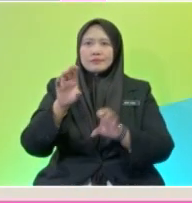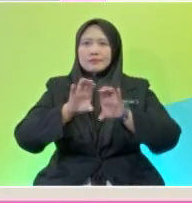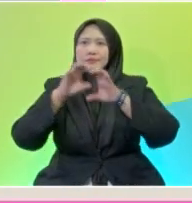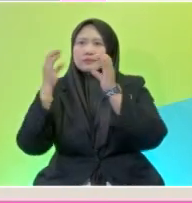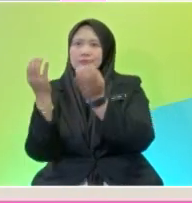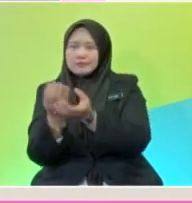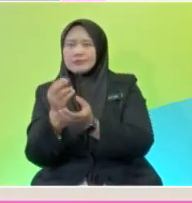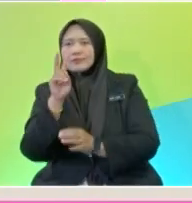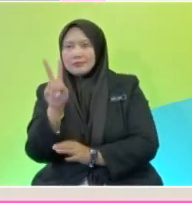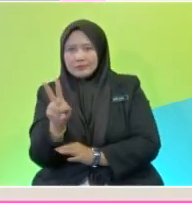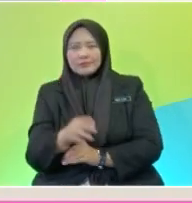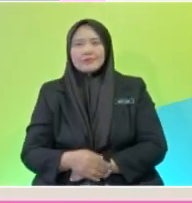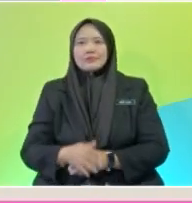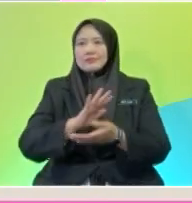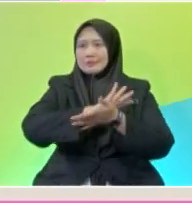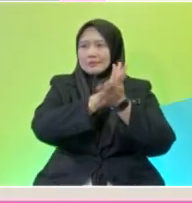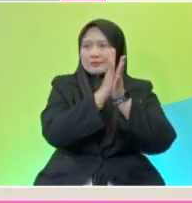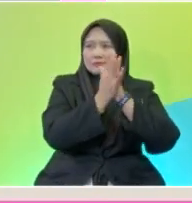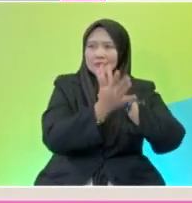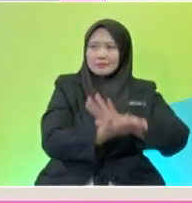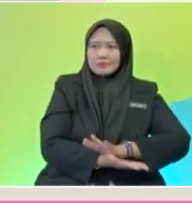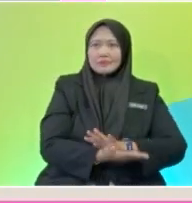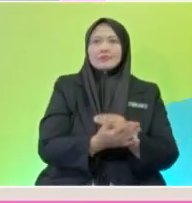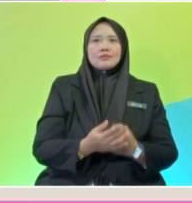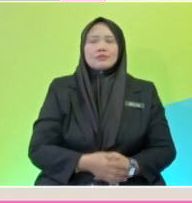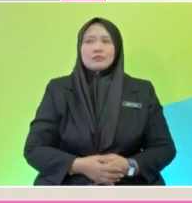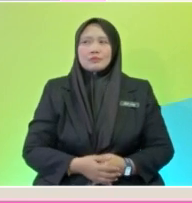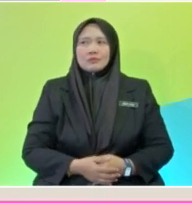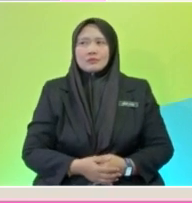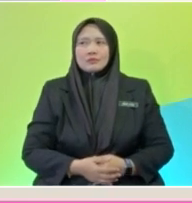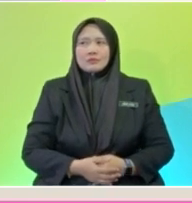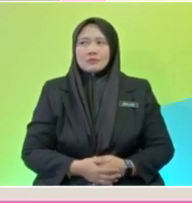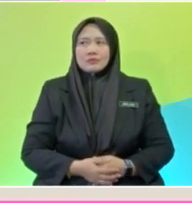dua-dua Oke kita akan